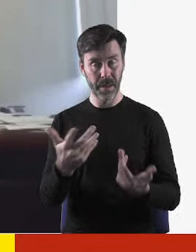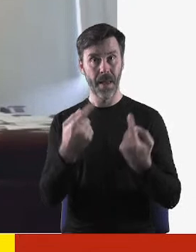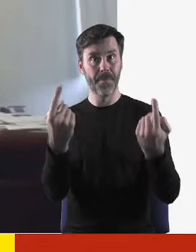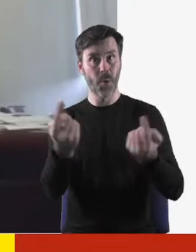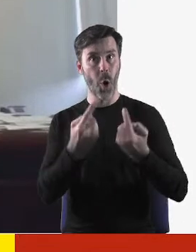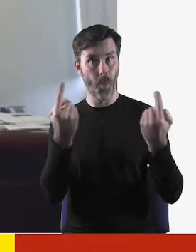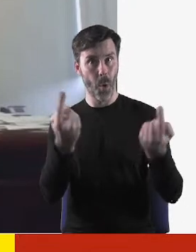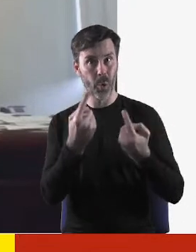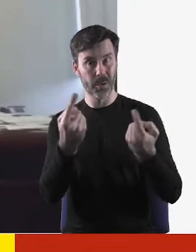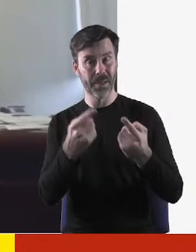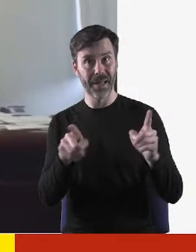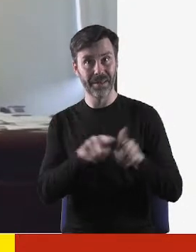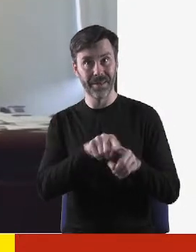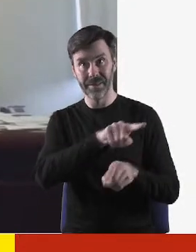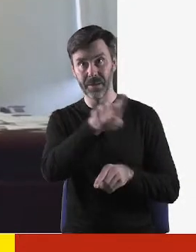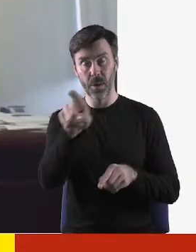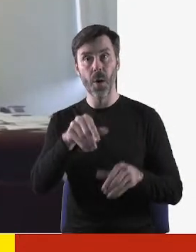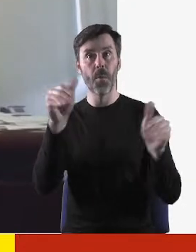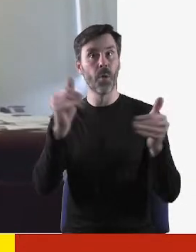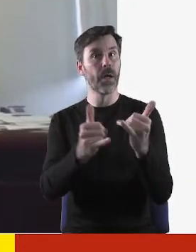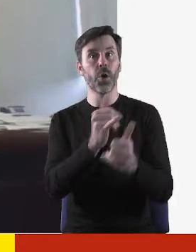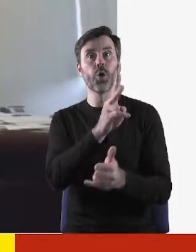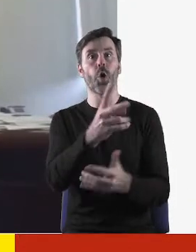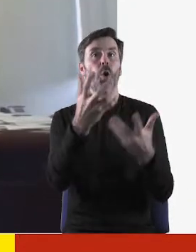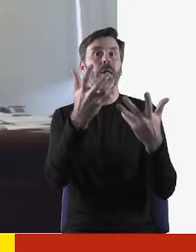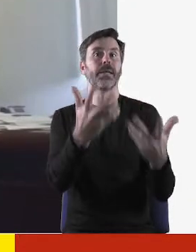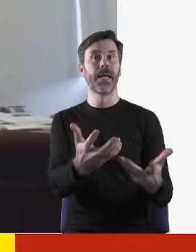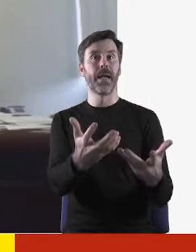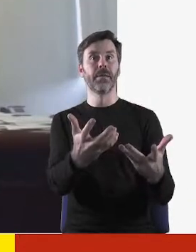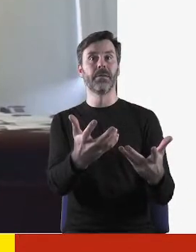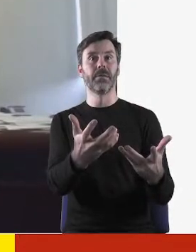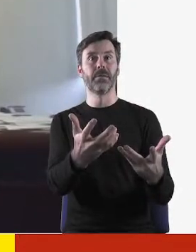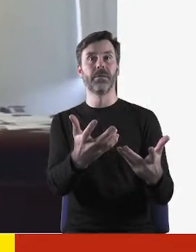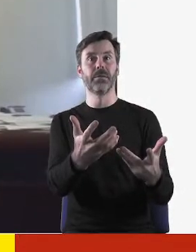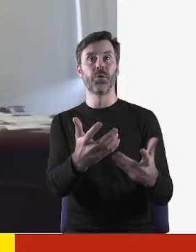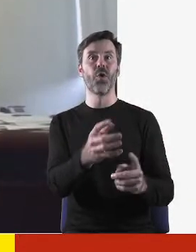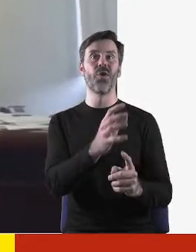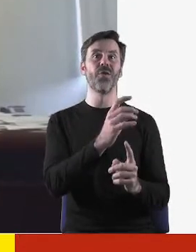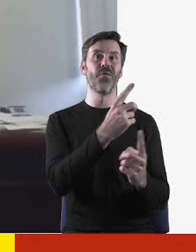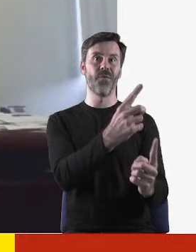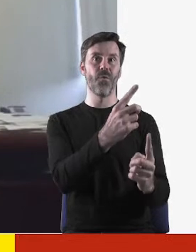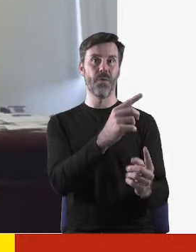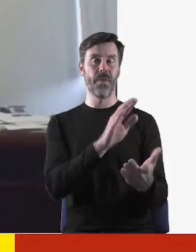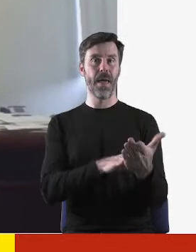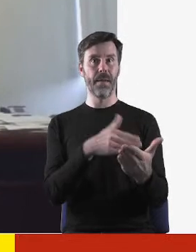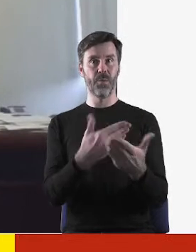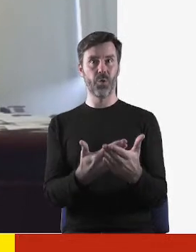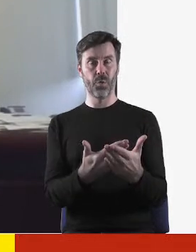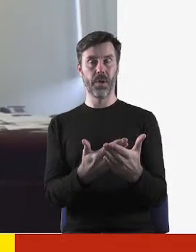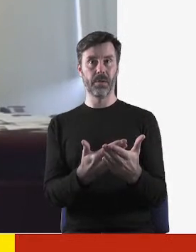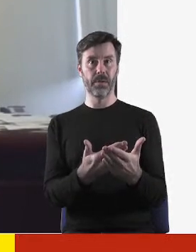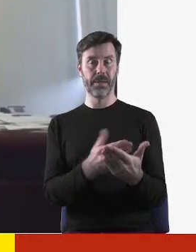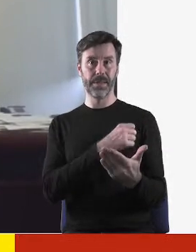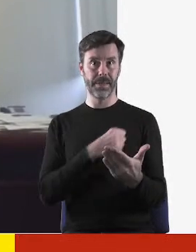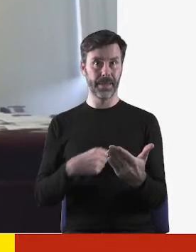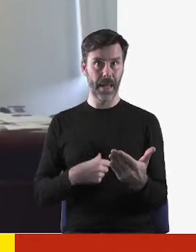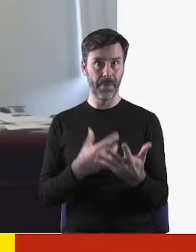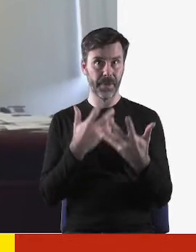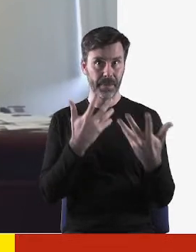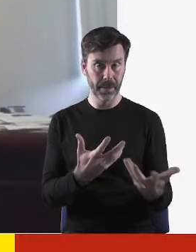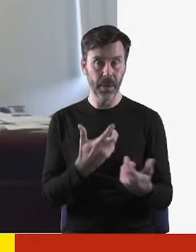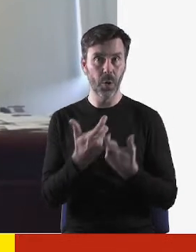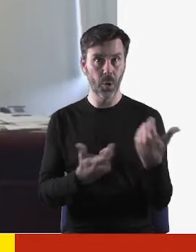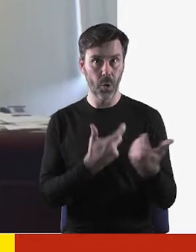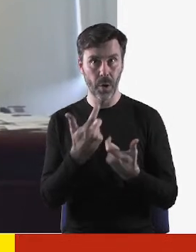robić za dobrowolnym, podkreślę to słowo, dobrowolnym swoim przykładem, ale można to mówić oczywiście tak,